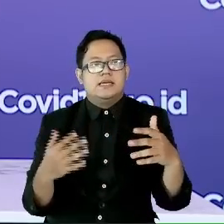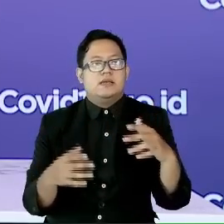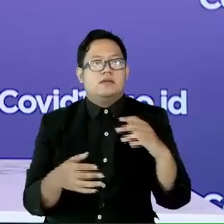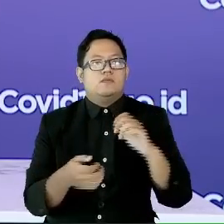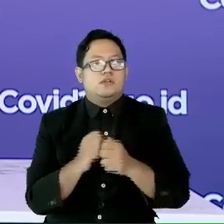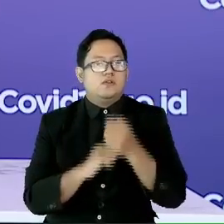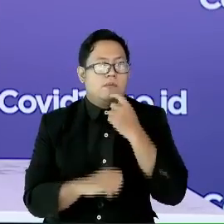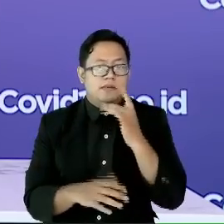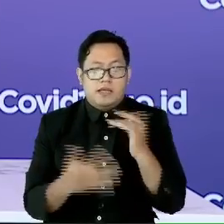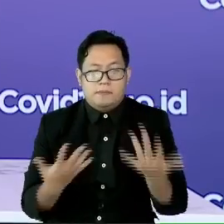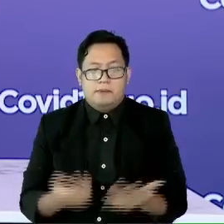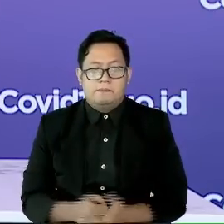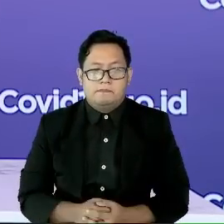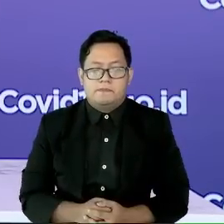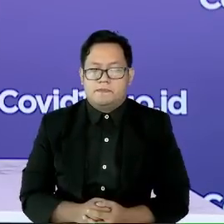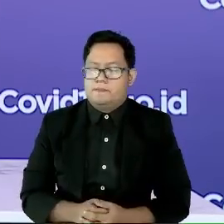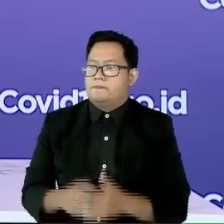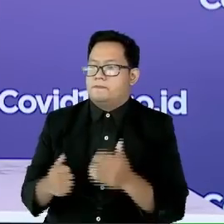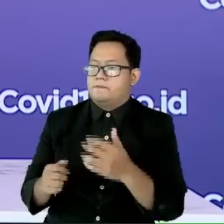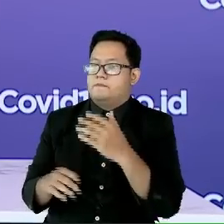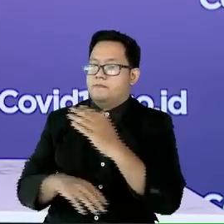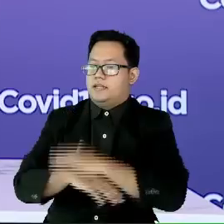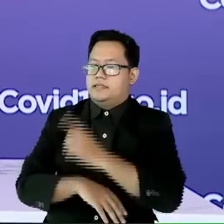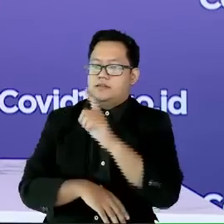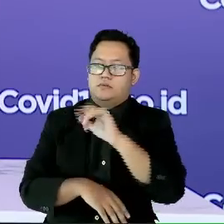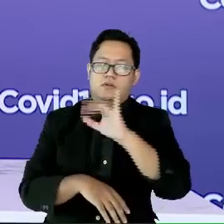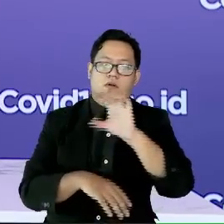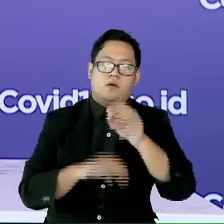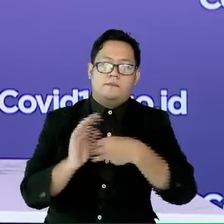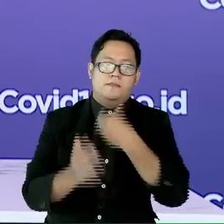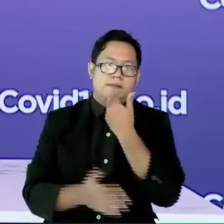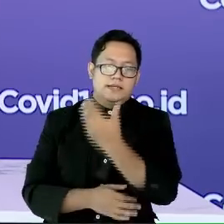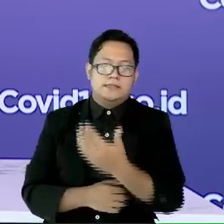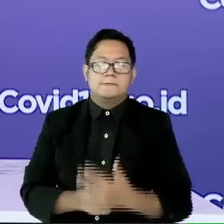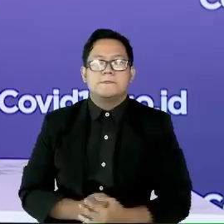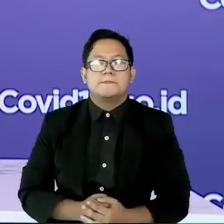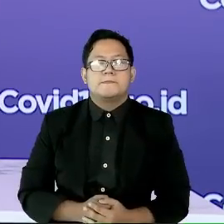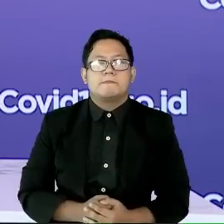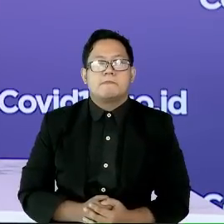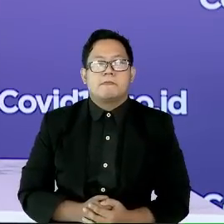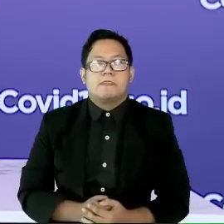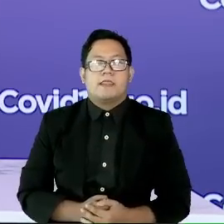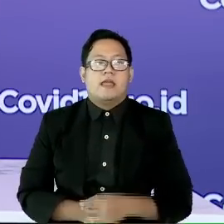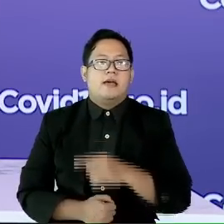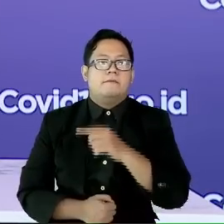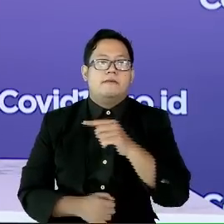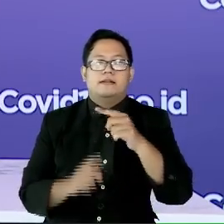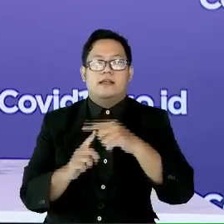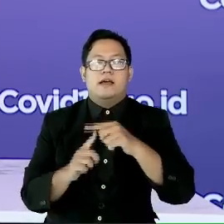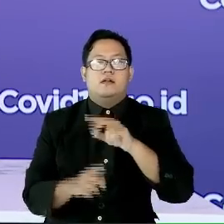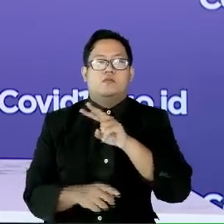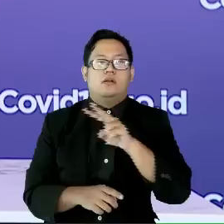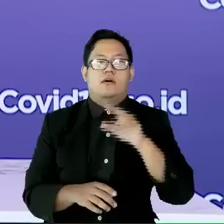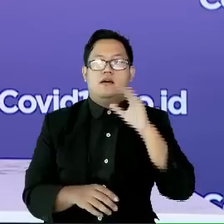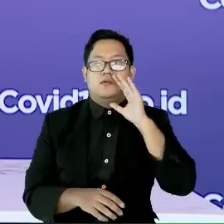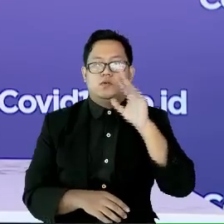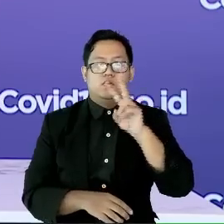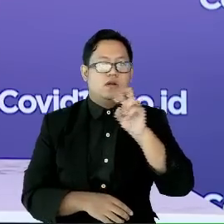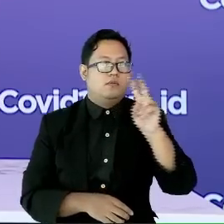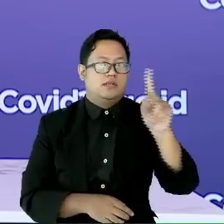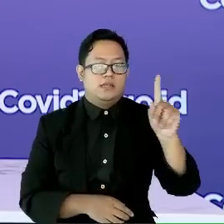kasih. Terima kasih berita1.com. Hingga pertanggal 22 Agustus